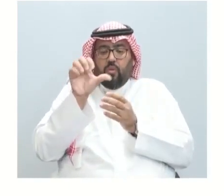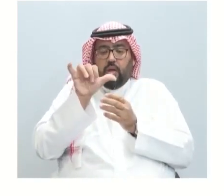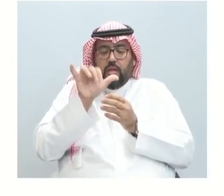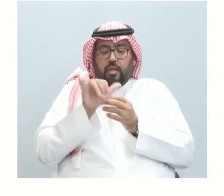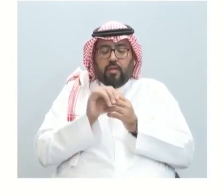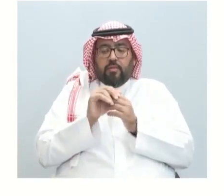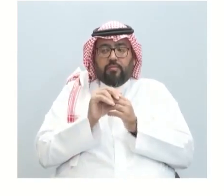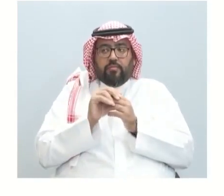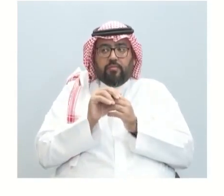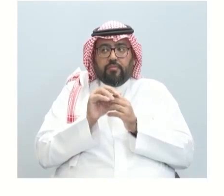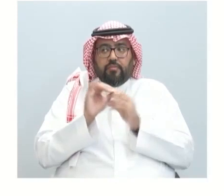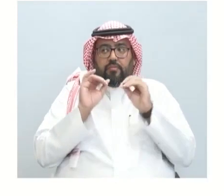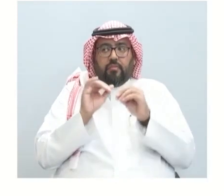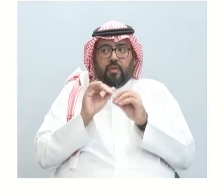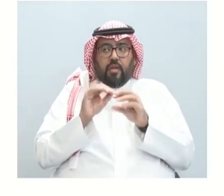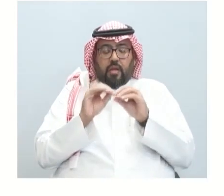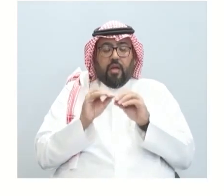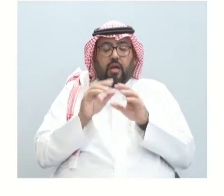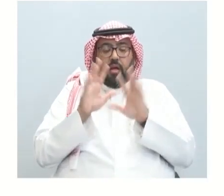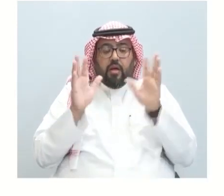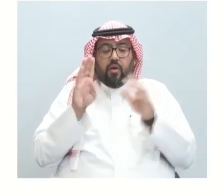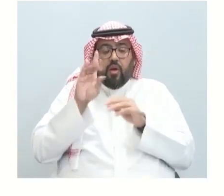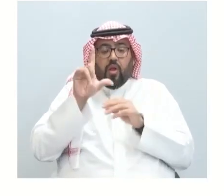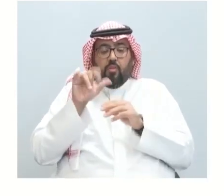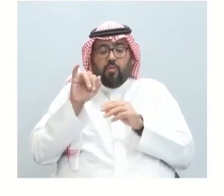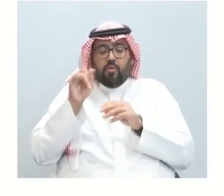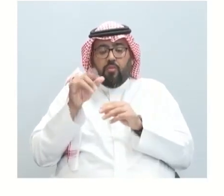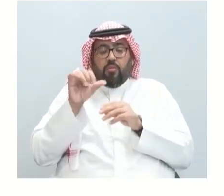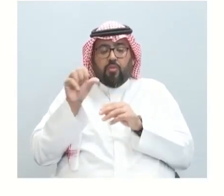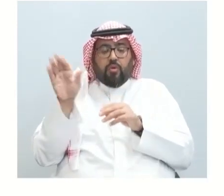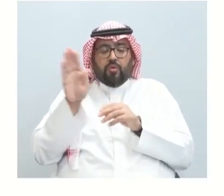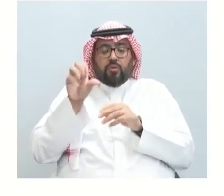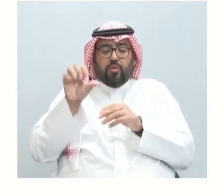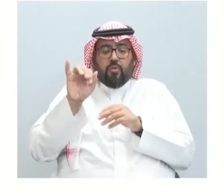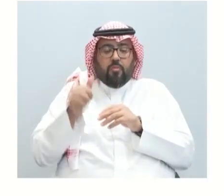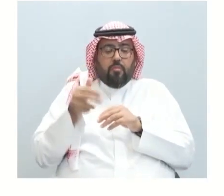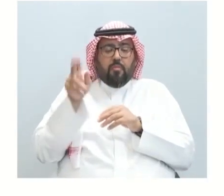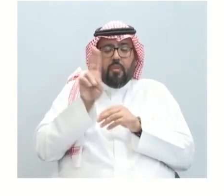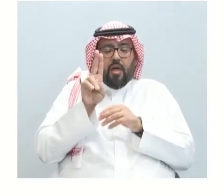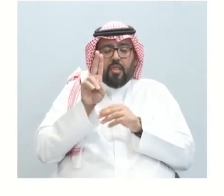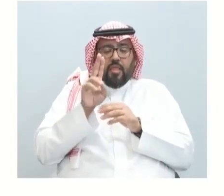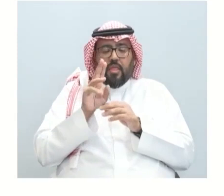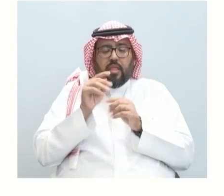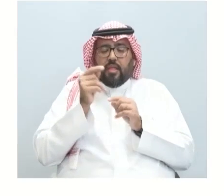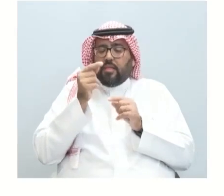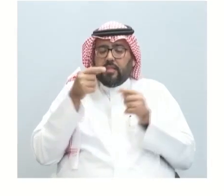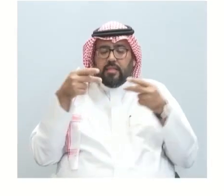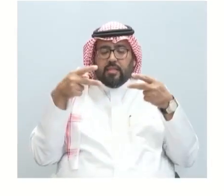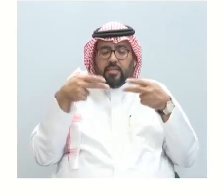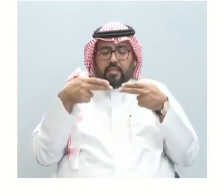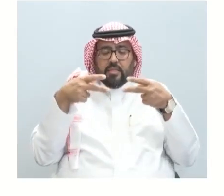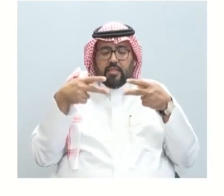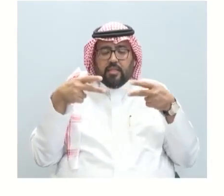المغزليه مع الكروماتيدات الشقيقه في كل كروموسوم على جانبي السنترومير من جهه وبال الاقطاب او باقطاب